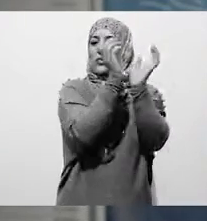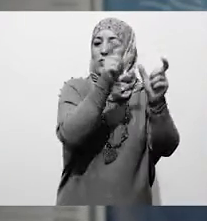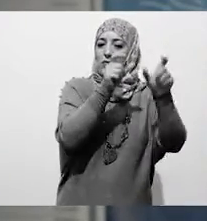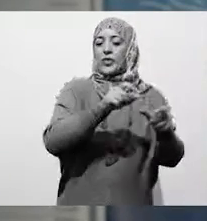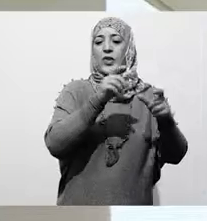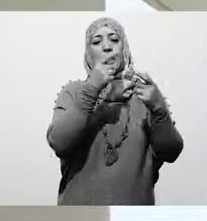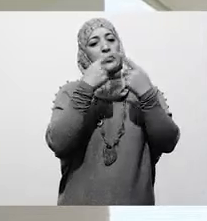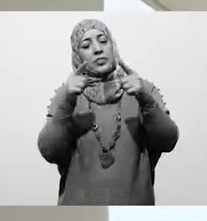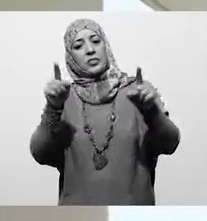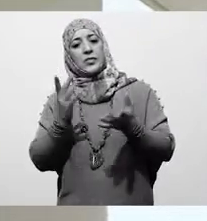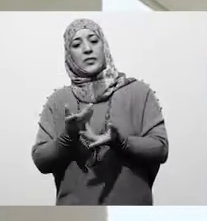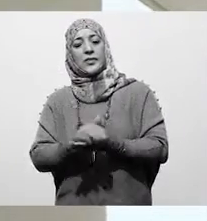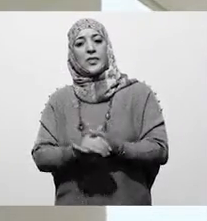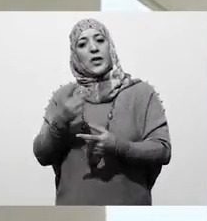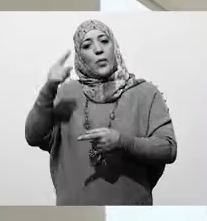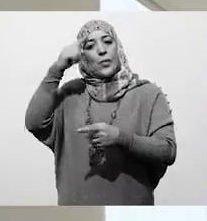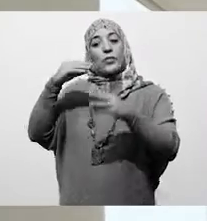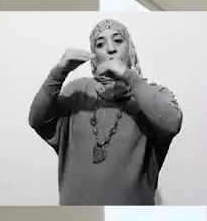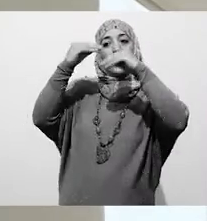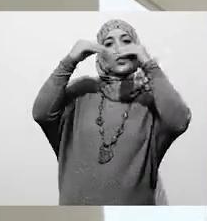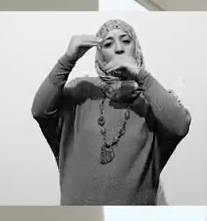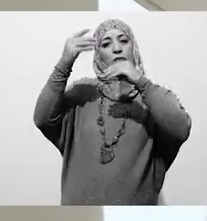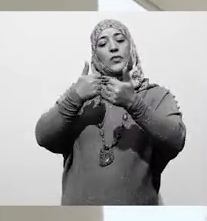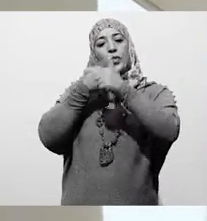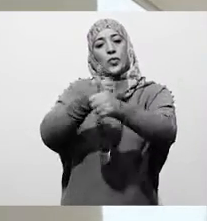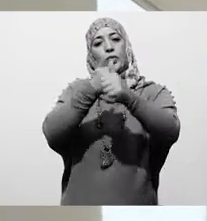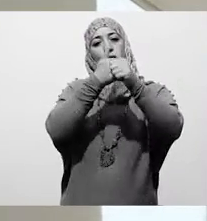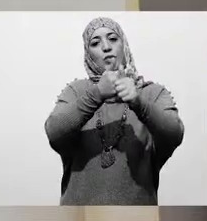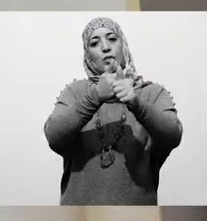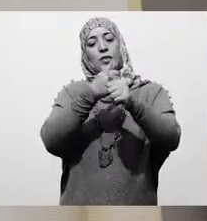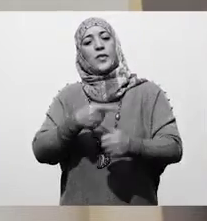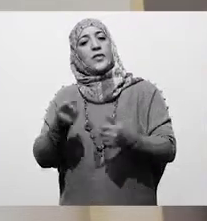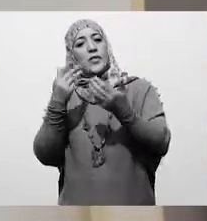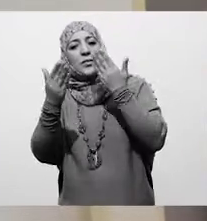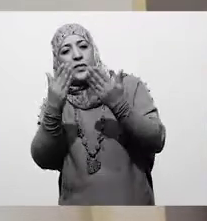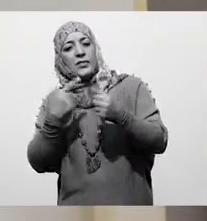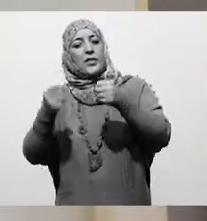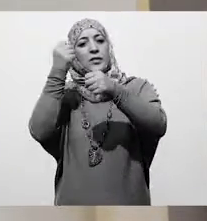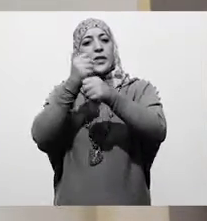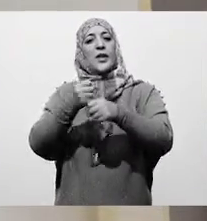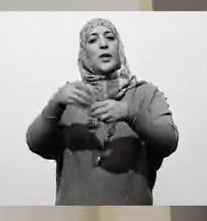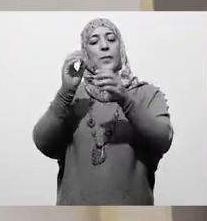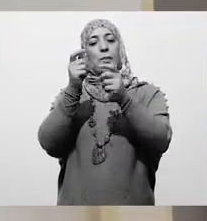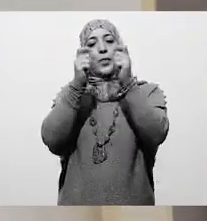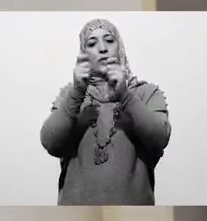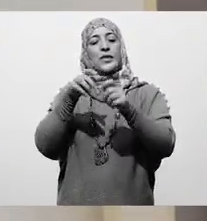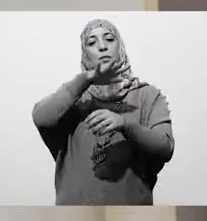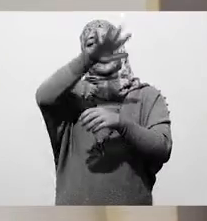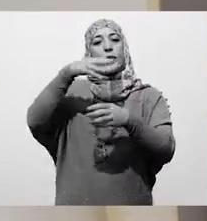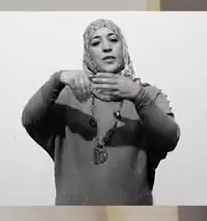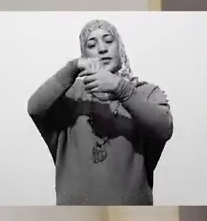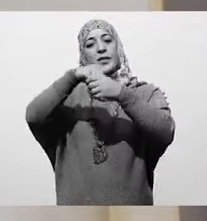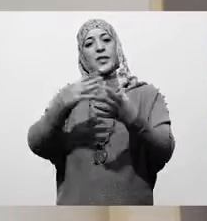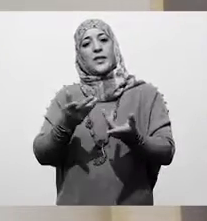les autorités pour le développement, le suivi et la mise en œuvre de politiques publiques inclusives qui respectent les